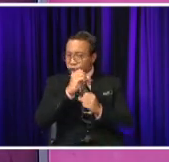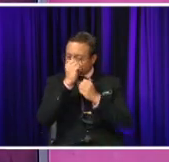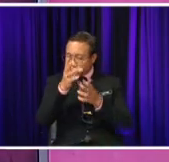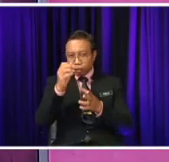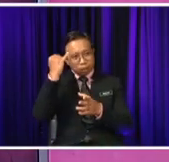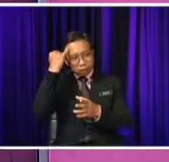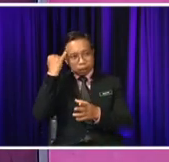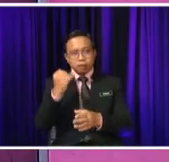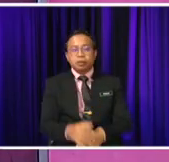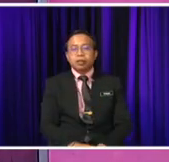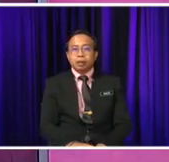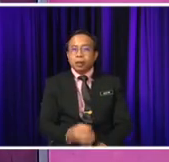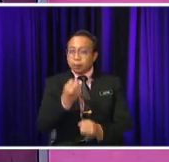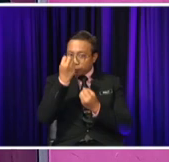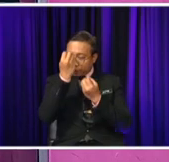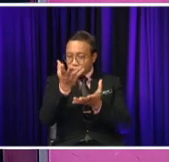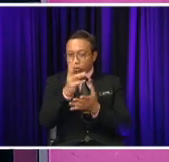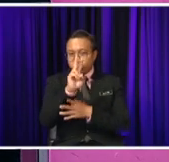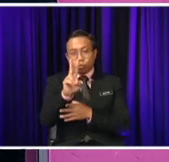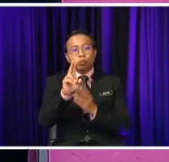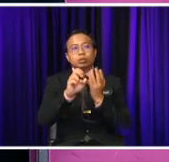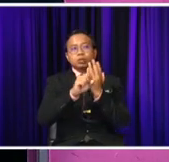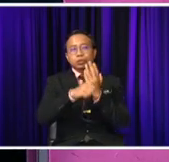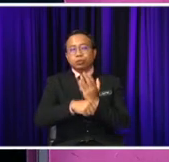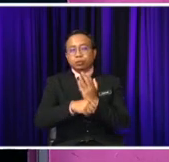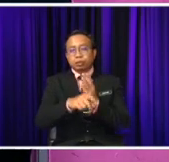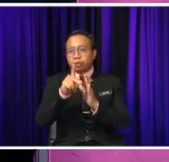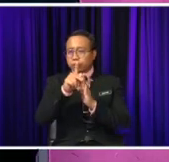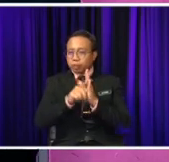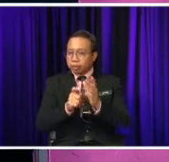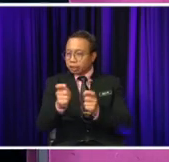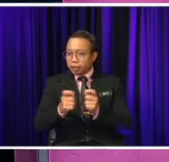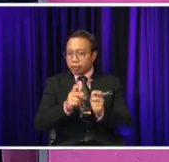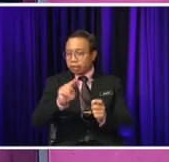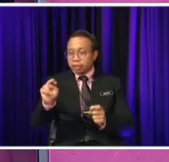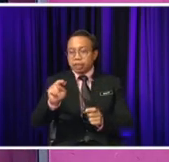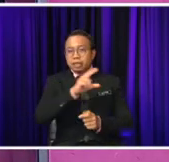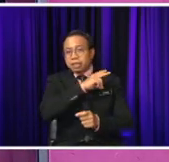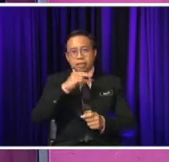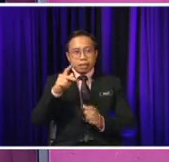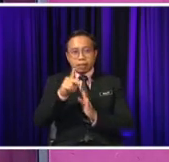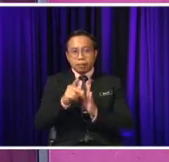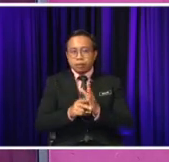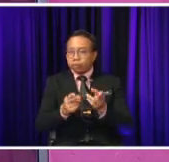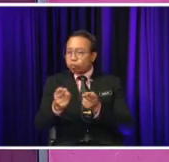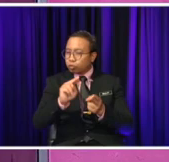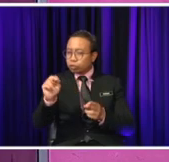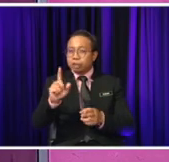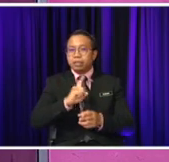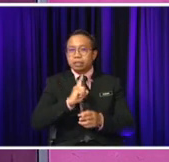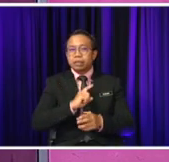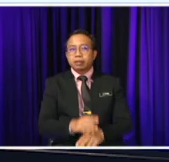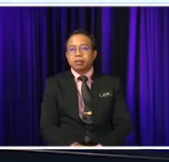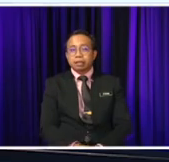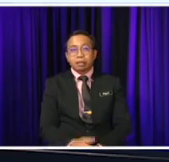Luqman Bin keluarga sumber pentabiran dan pengurusan Islam oh senang sangat nih ada